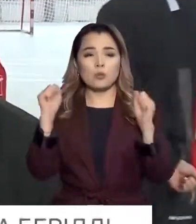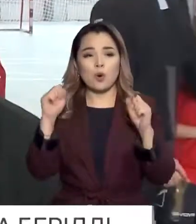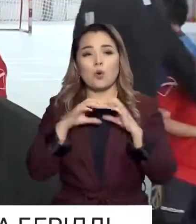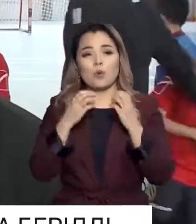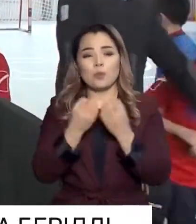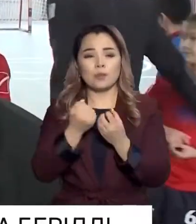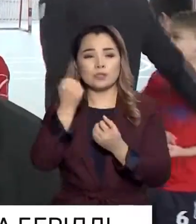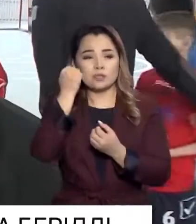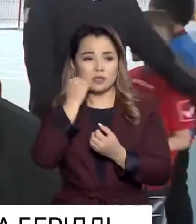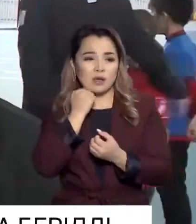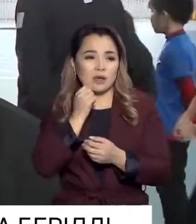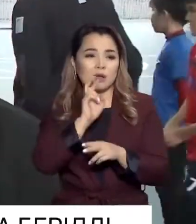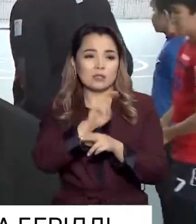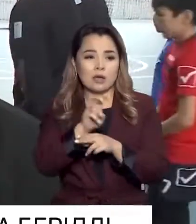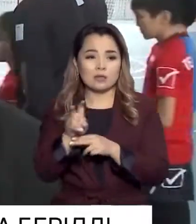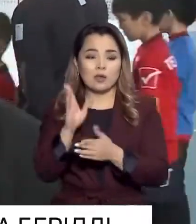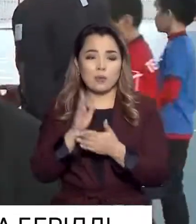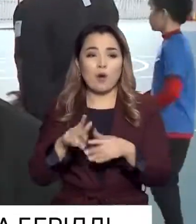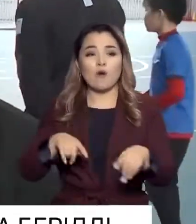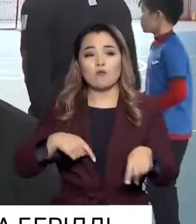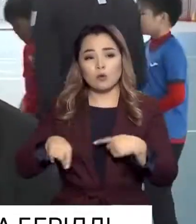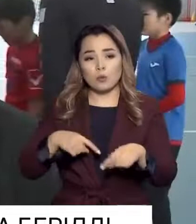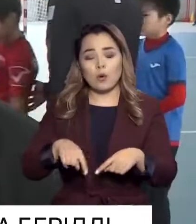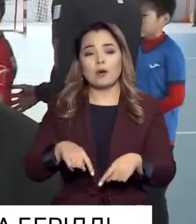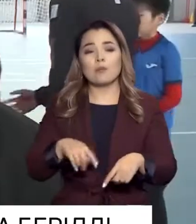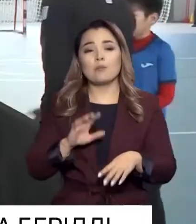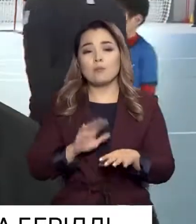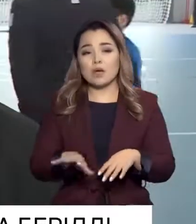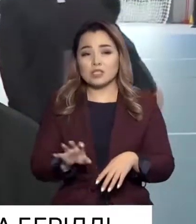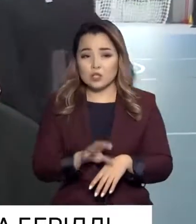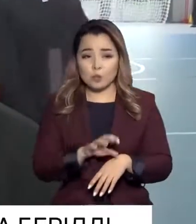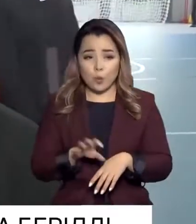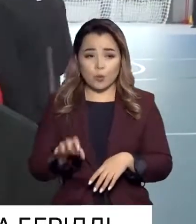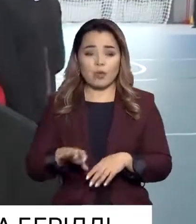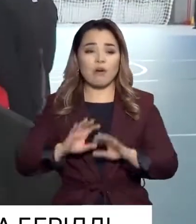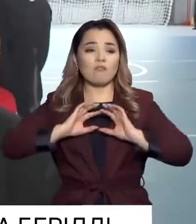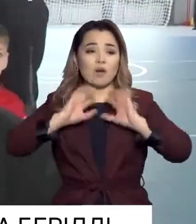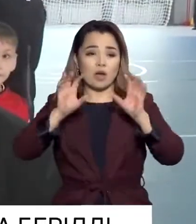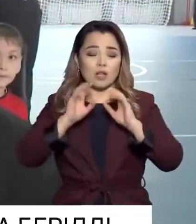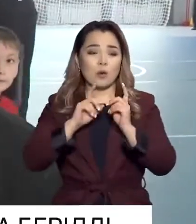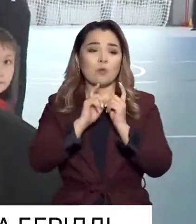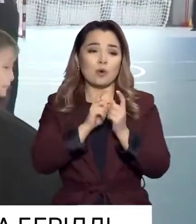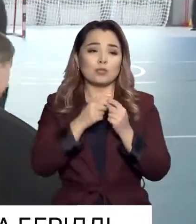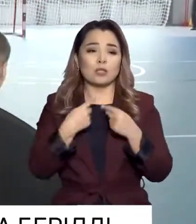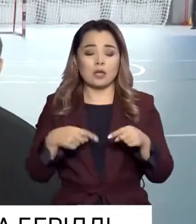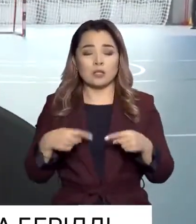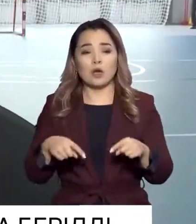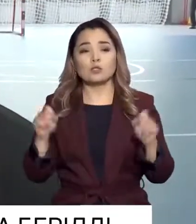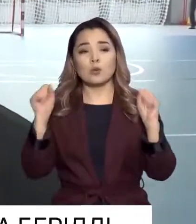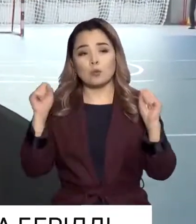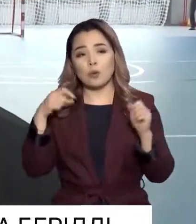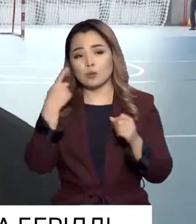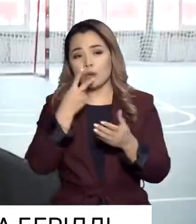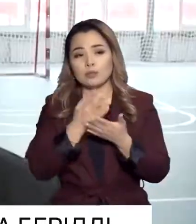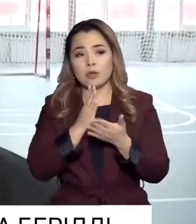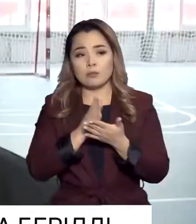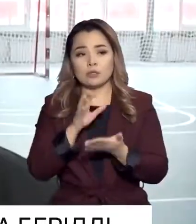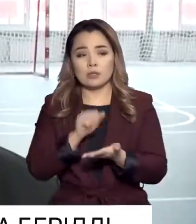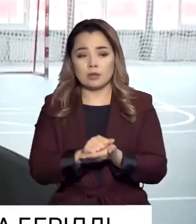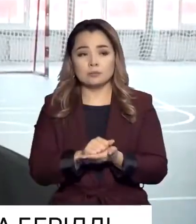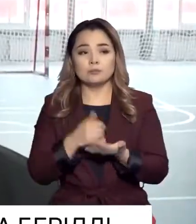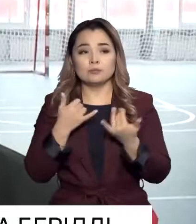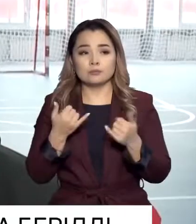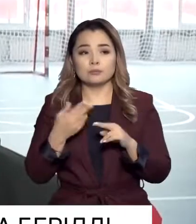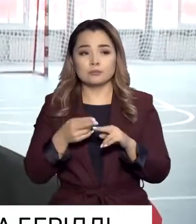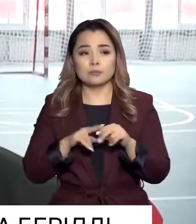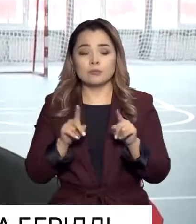залымызда. Жәнінде футбол, баскетбол, волейбол, күрес сынды спорт түрлерімен айналысып жатып қалды.